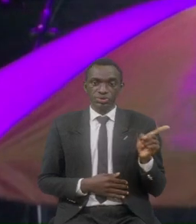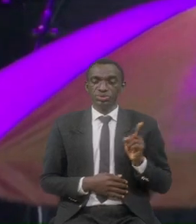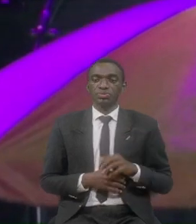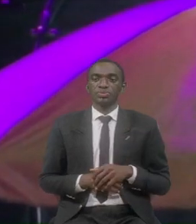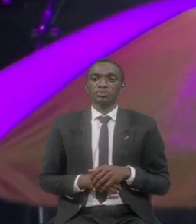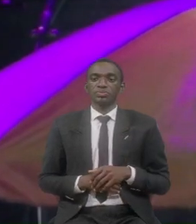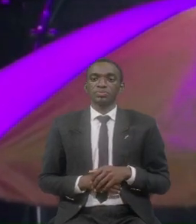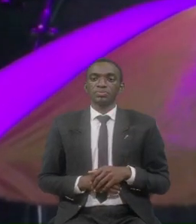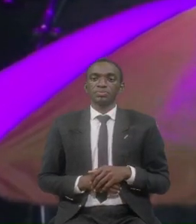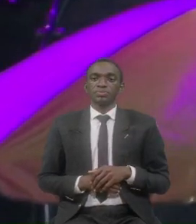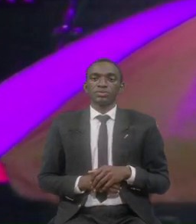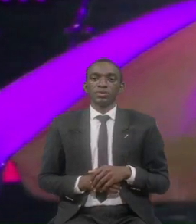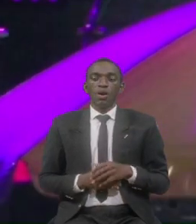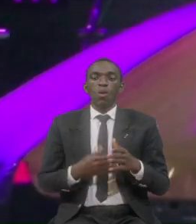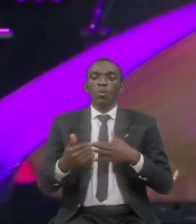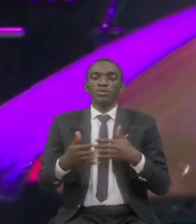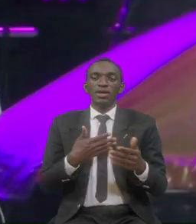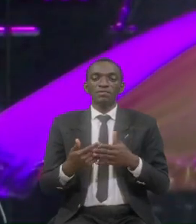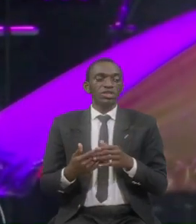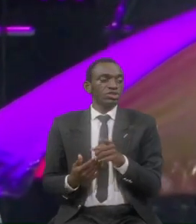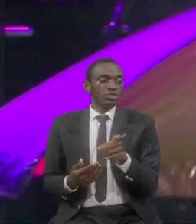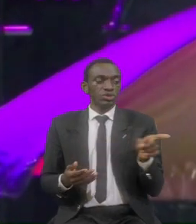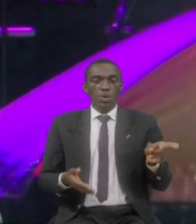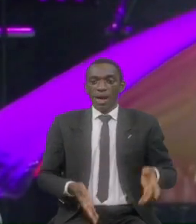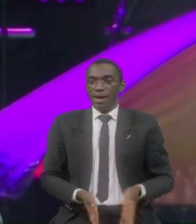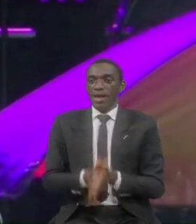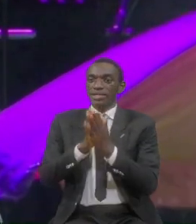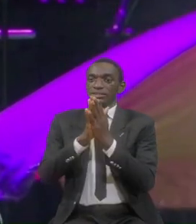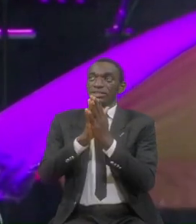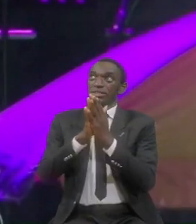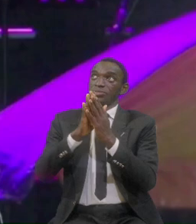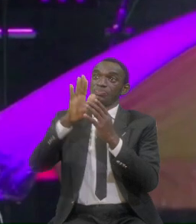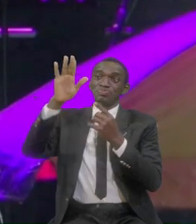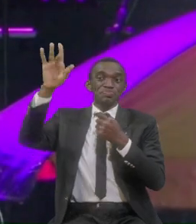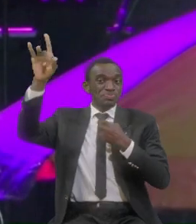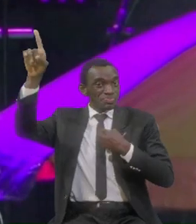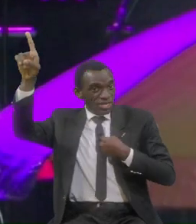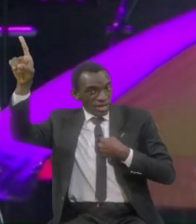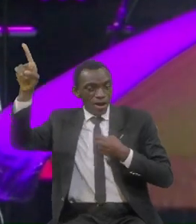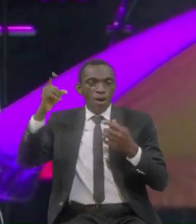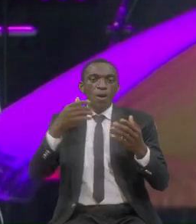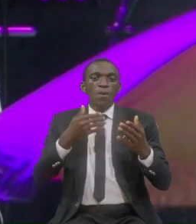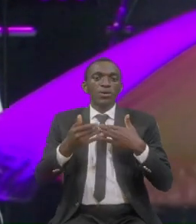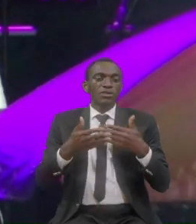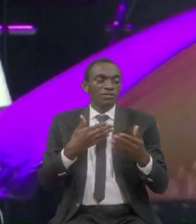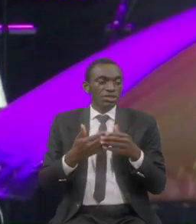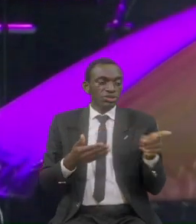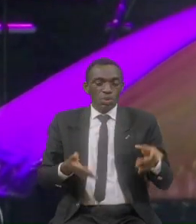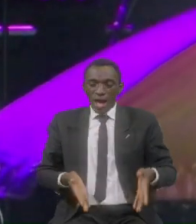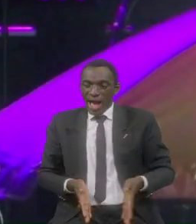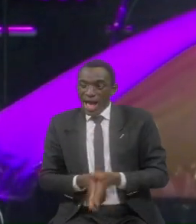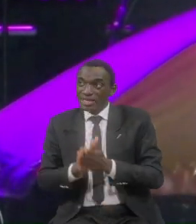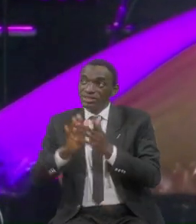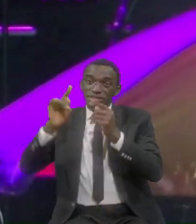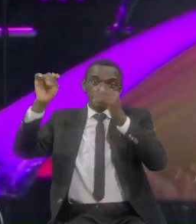kaninyo. Whatsoever ye shall ask me, ye shall ask the Father in my name,